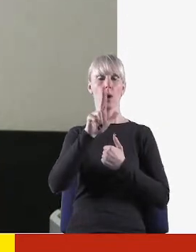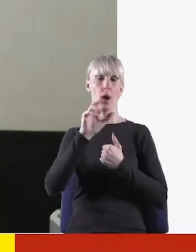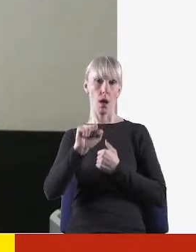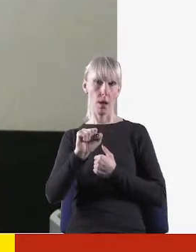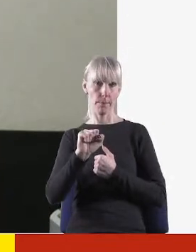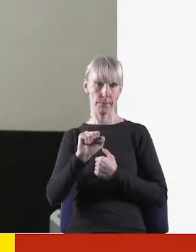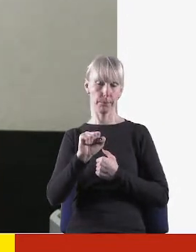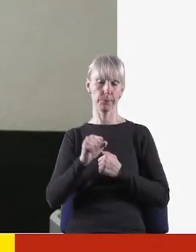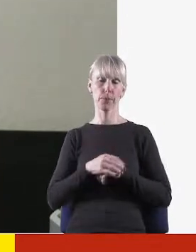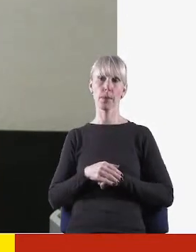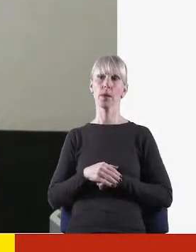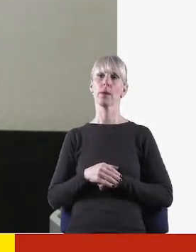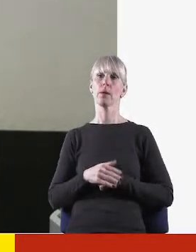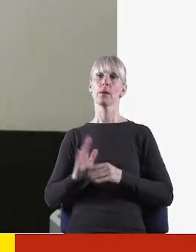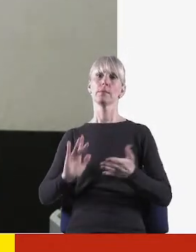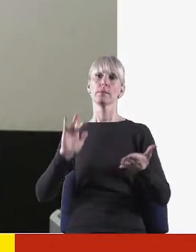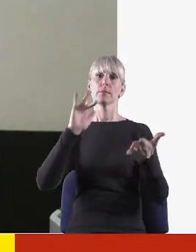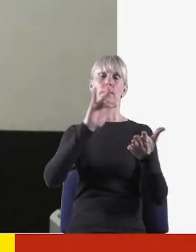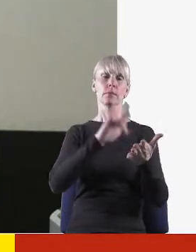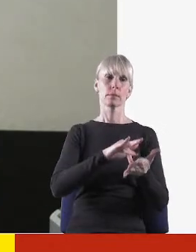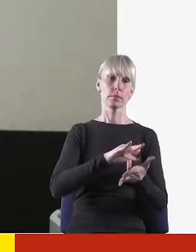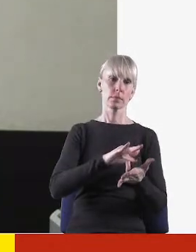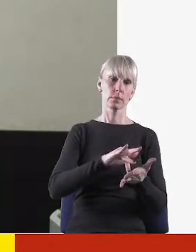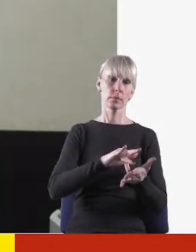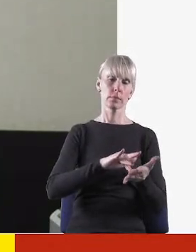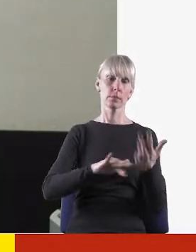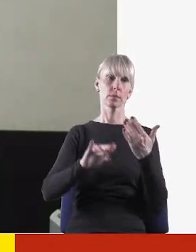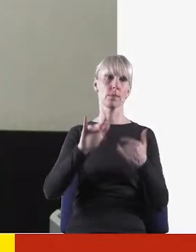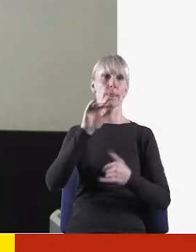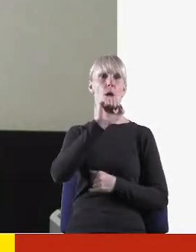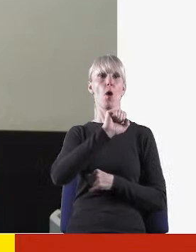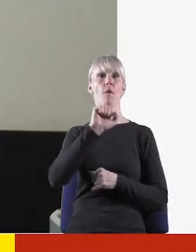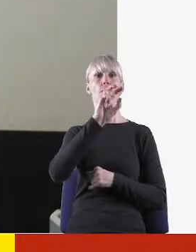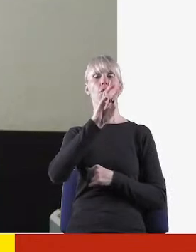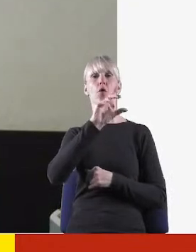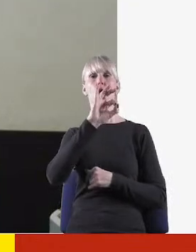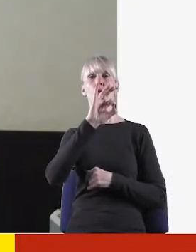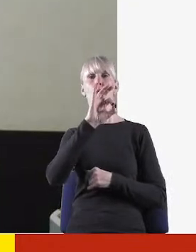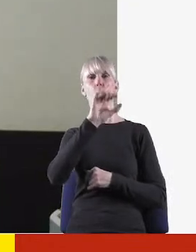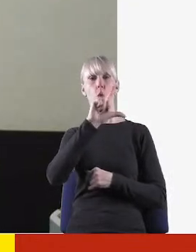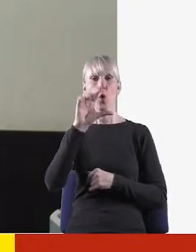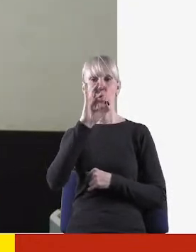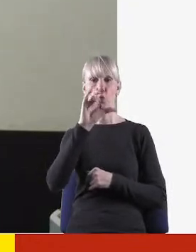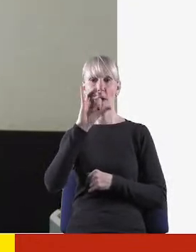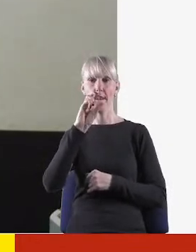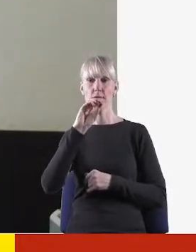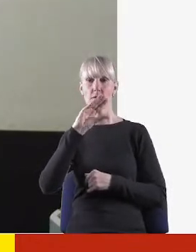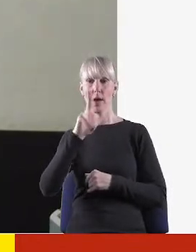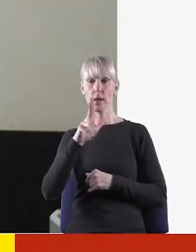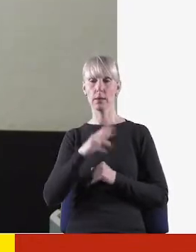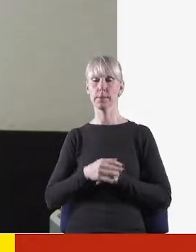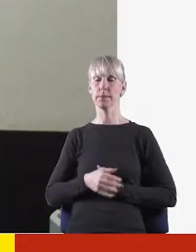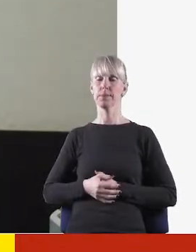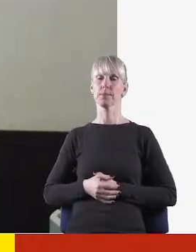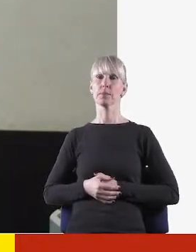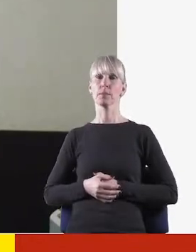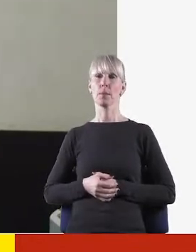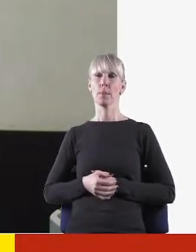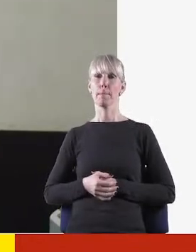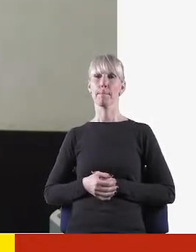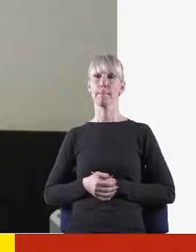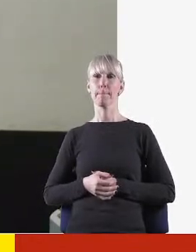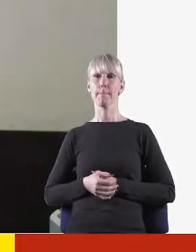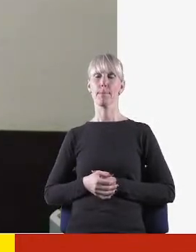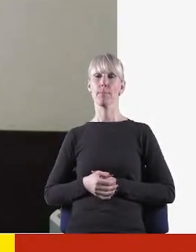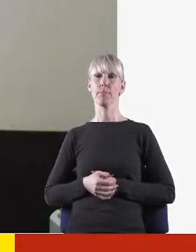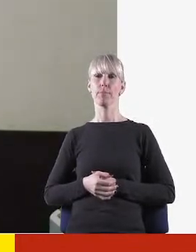będzie zmierzała do Włocławka. Natomiast co do